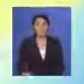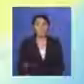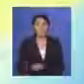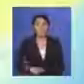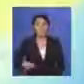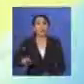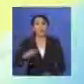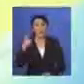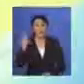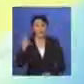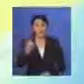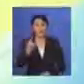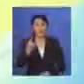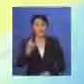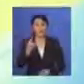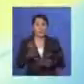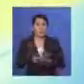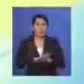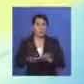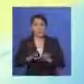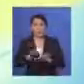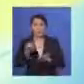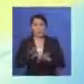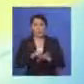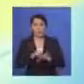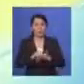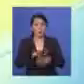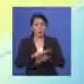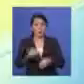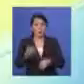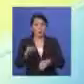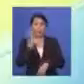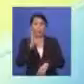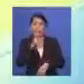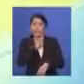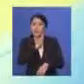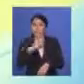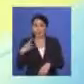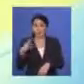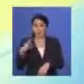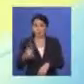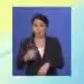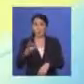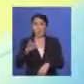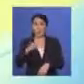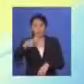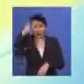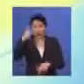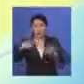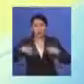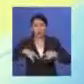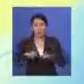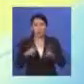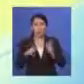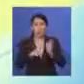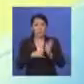Облыстағы фермерлік қожалықтардың бірінде ешбір құжаты жоқ, анасы мен қызы анықталды. Оңтүстік Қазақстан облысының тумасы